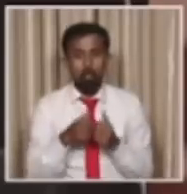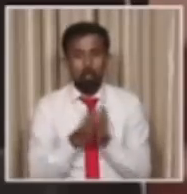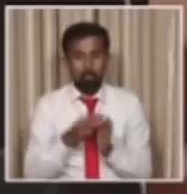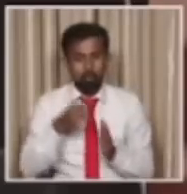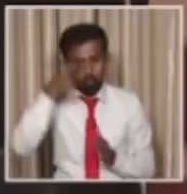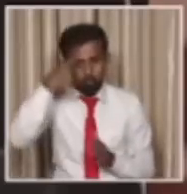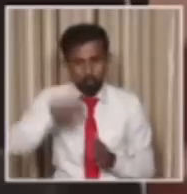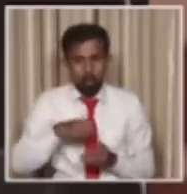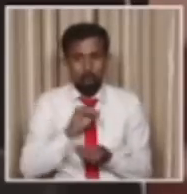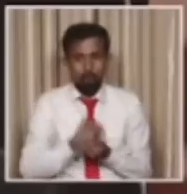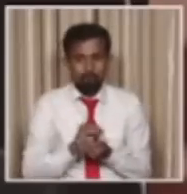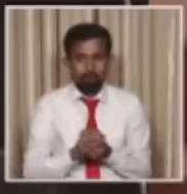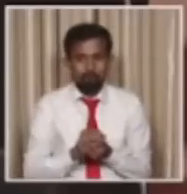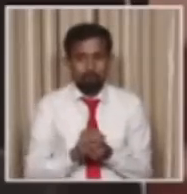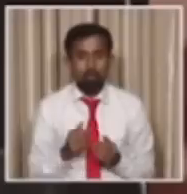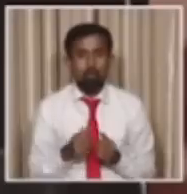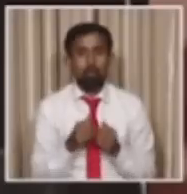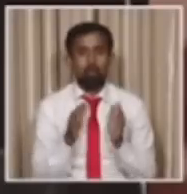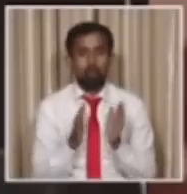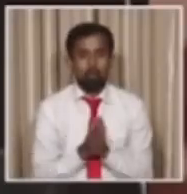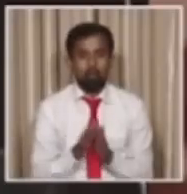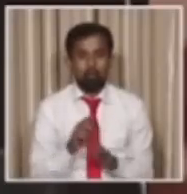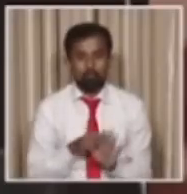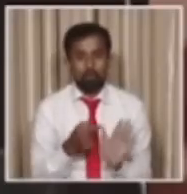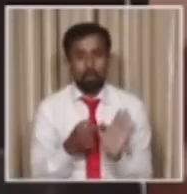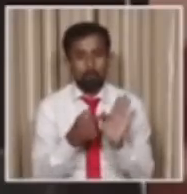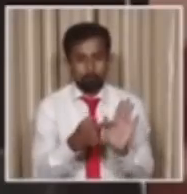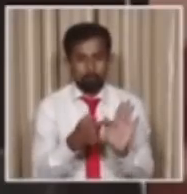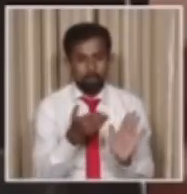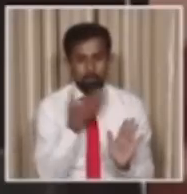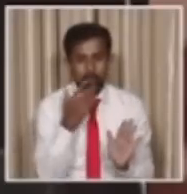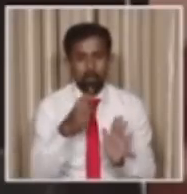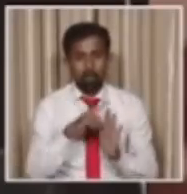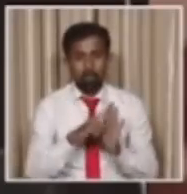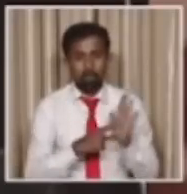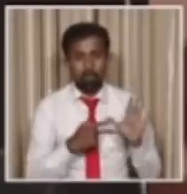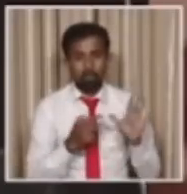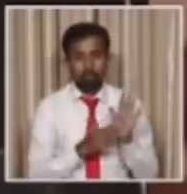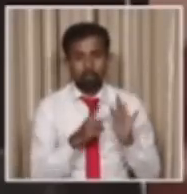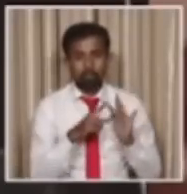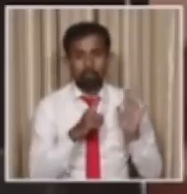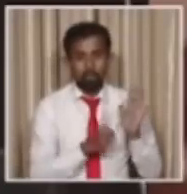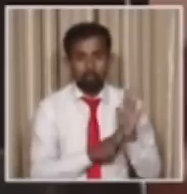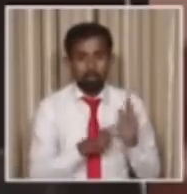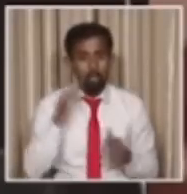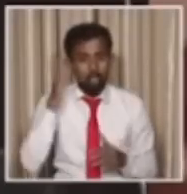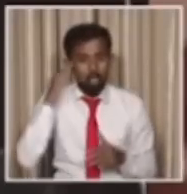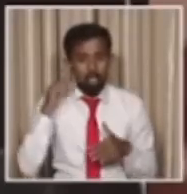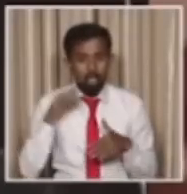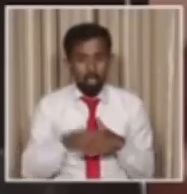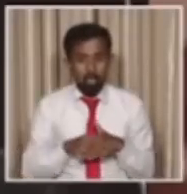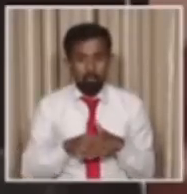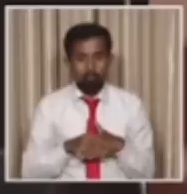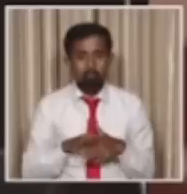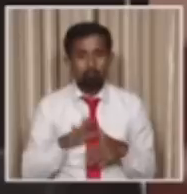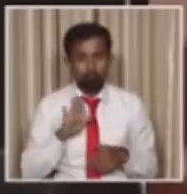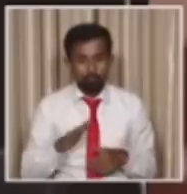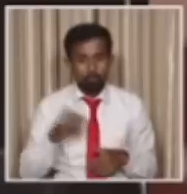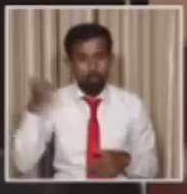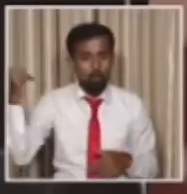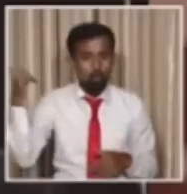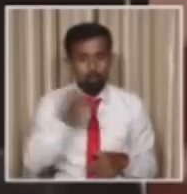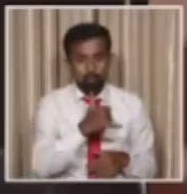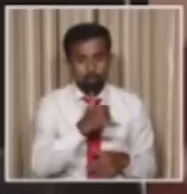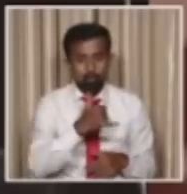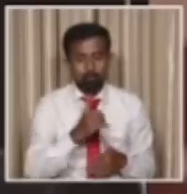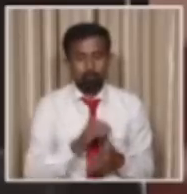සාක්ෂි තියෙනවා. අපි ලෑස්ති ඕන වෙලාවක පෙන්වන්න ජමීල්ට ජමීල්ගේ බිරිඳගෙන් පමණයි කෝල්ස් ගිහින්